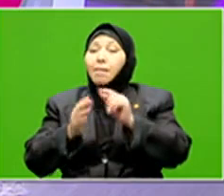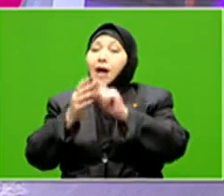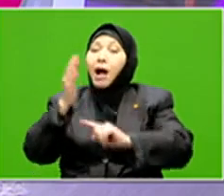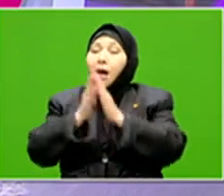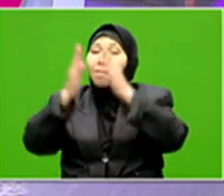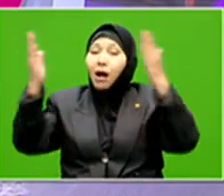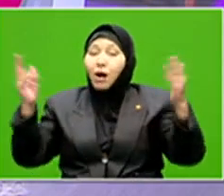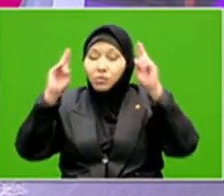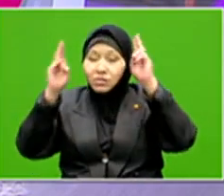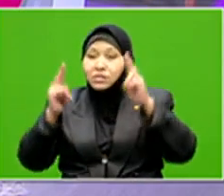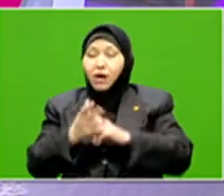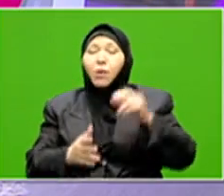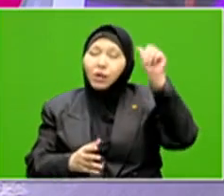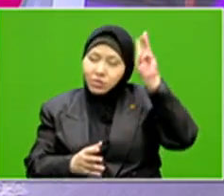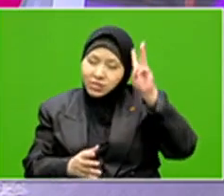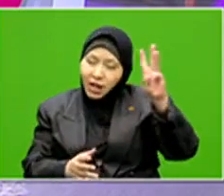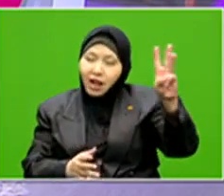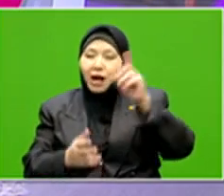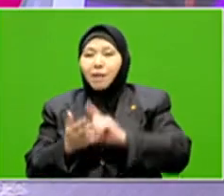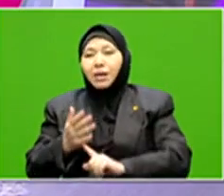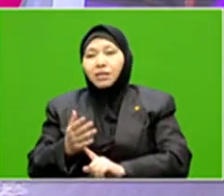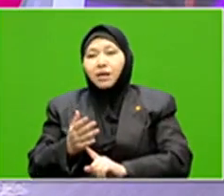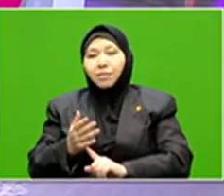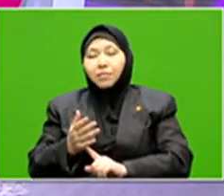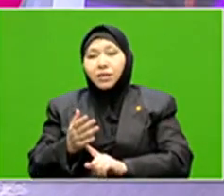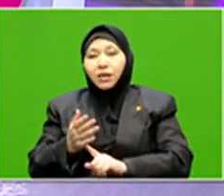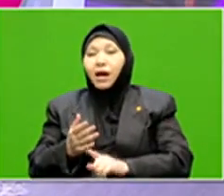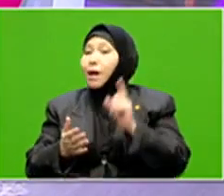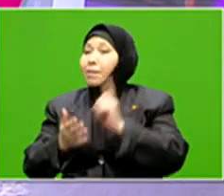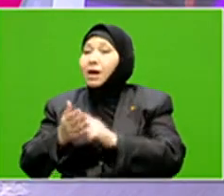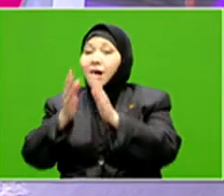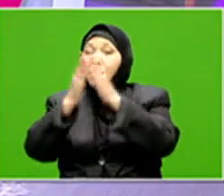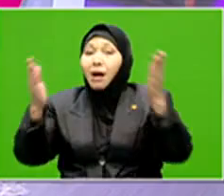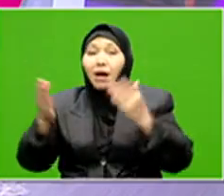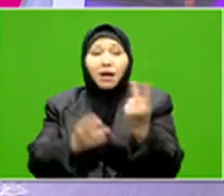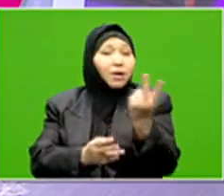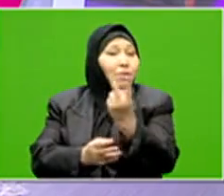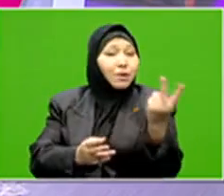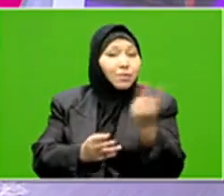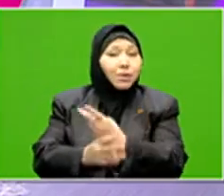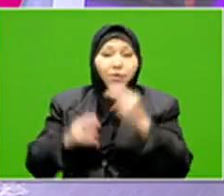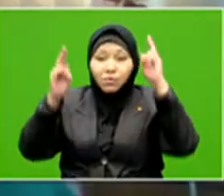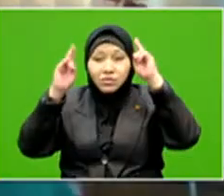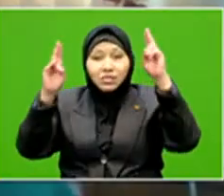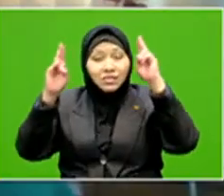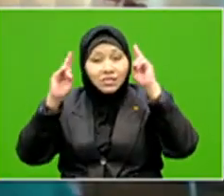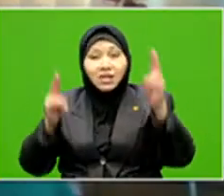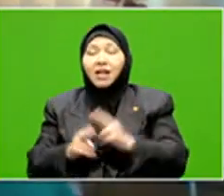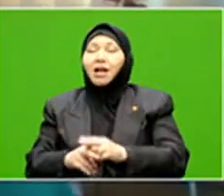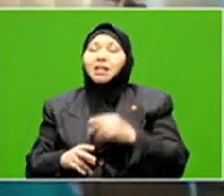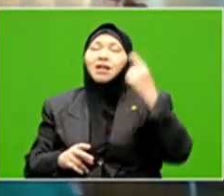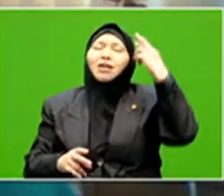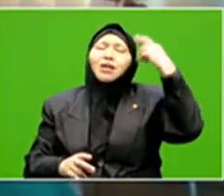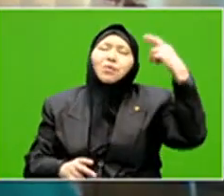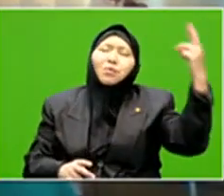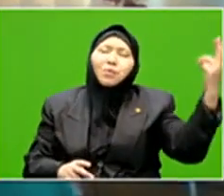Assalamualaikum. Waalaikumsalam warahmatullahi taala wabarakatuh. Apa khabar Saudara Fazrul dan juga Ustaz Tarmizi yang dirindui selalu? Masya-Allah,